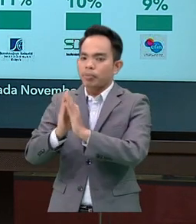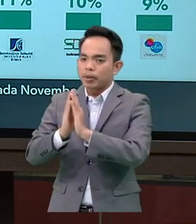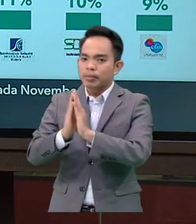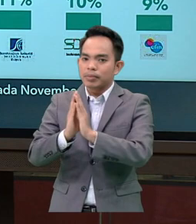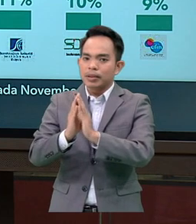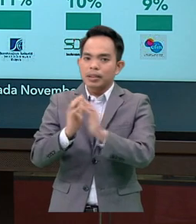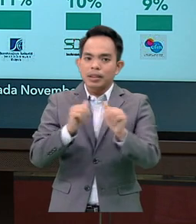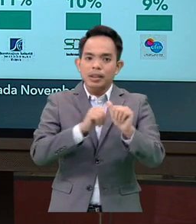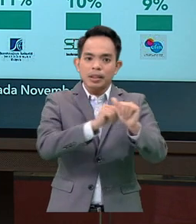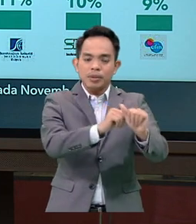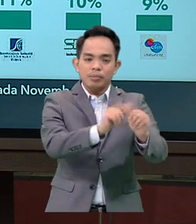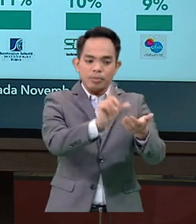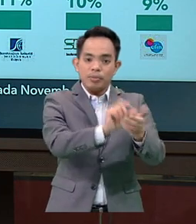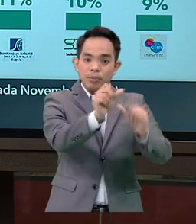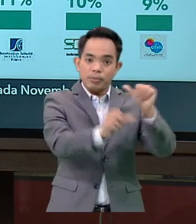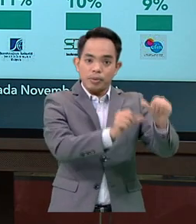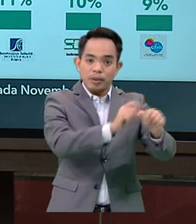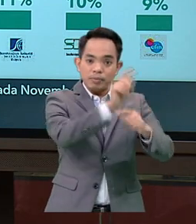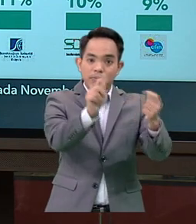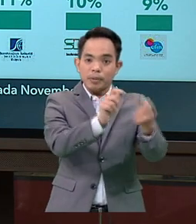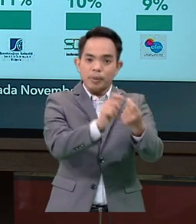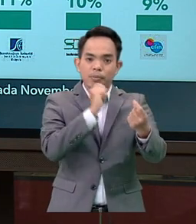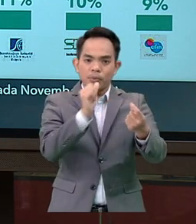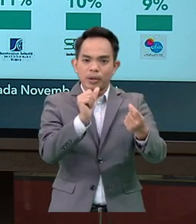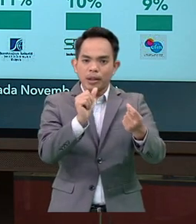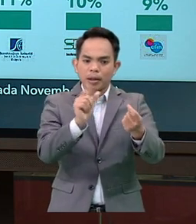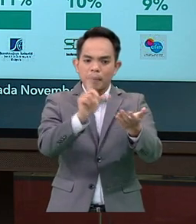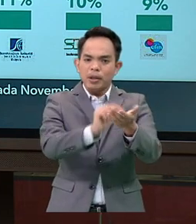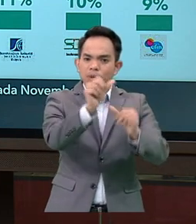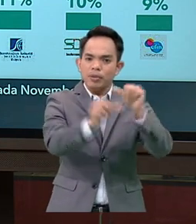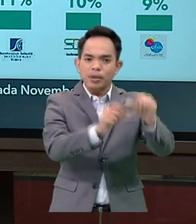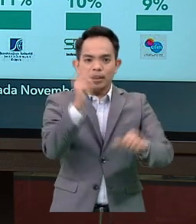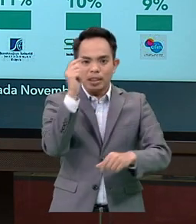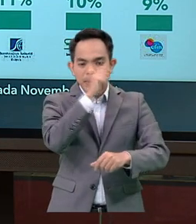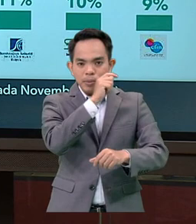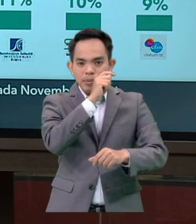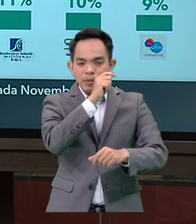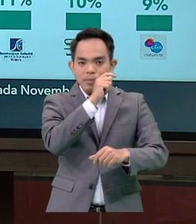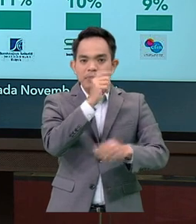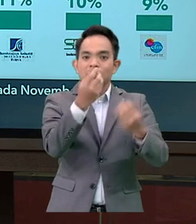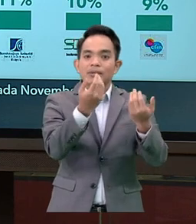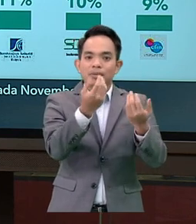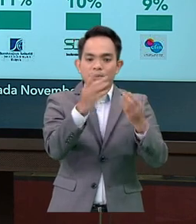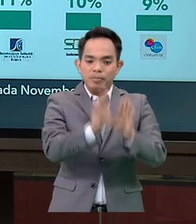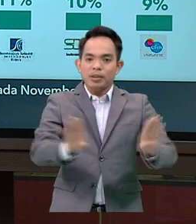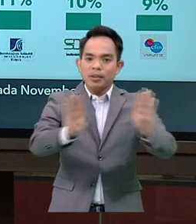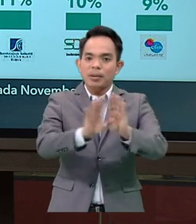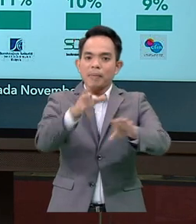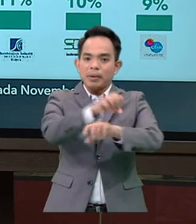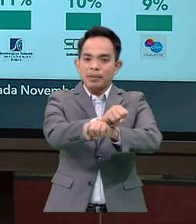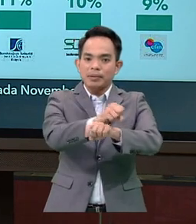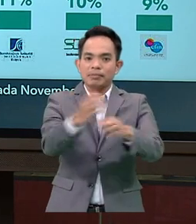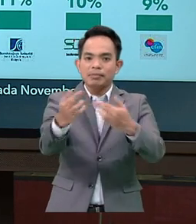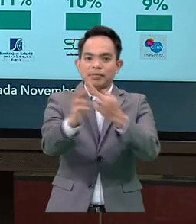berdasarkan kepada platform yang tepat dan bukannya sebarang platform yang Cuba untuk menipu itu antara data-data untuk malam ini kita akan berehat seketika kembali